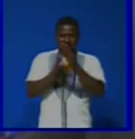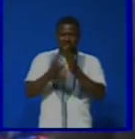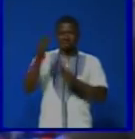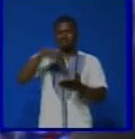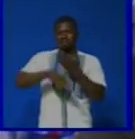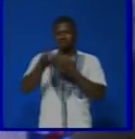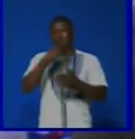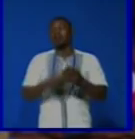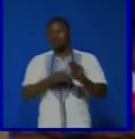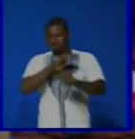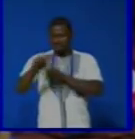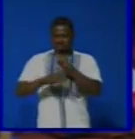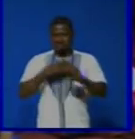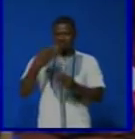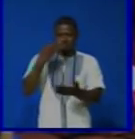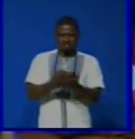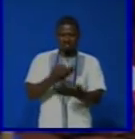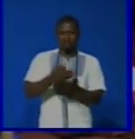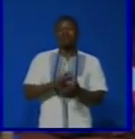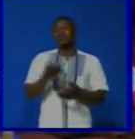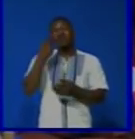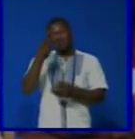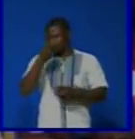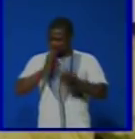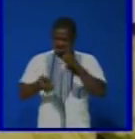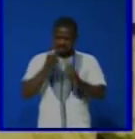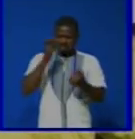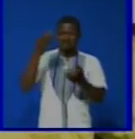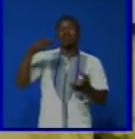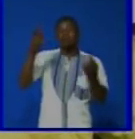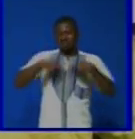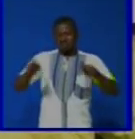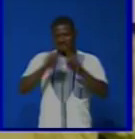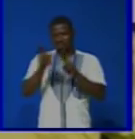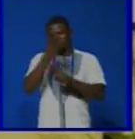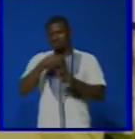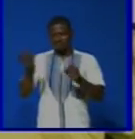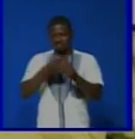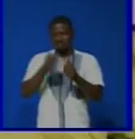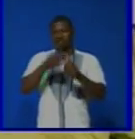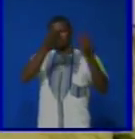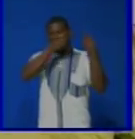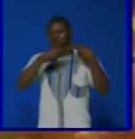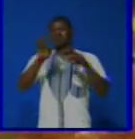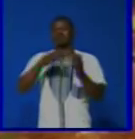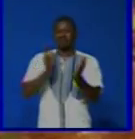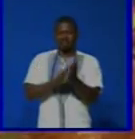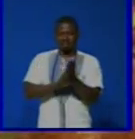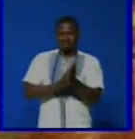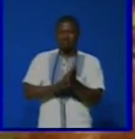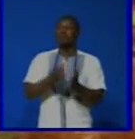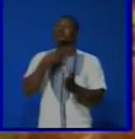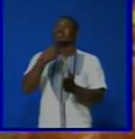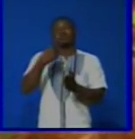foncier. Malgré des contraintes rencontrées sur le terrain, les premiers responsables de l'établissement se réjouissent